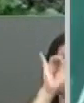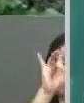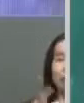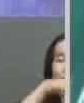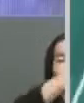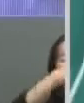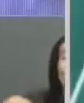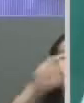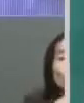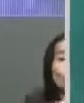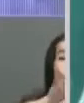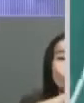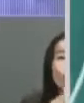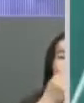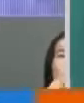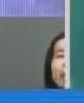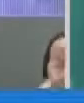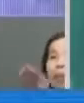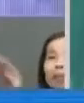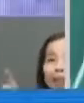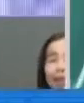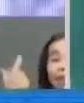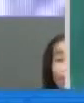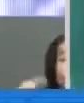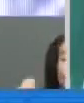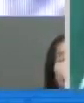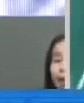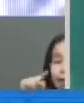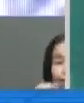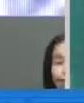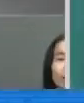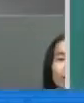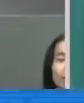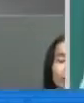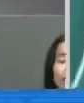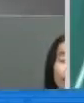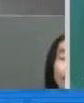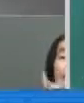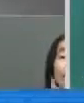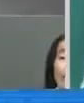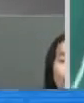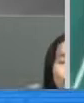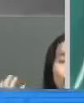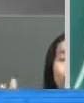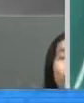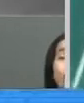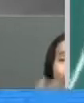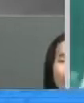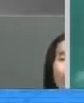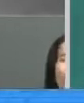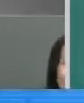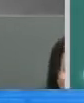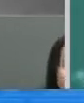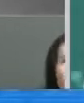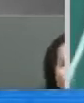ามาตรการของทางตำรวจที่เตรียมจะต้องตรวจสอบให้เข้มข้นมากยิ่งขึ้นเนี่ยคือเรื่องใดคะ ครับต